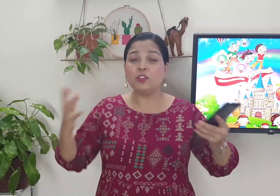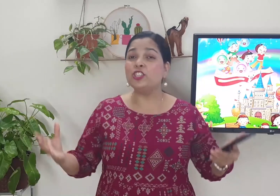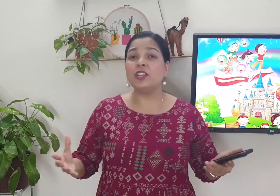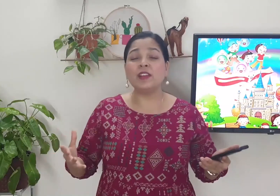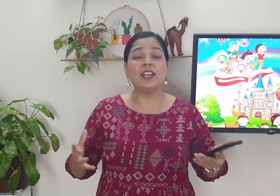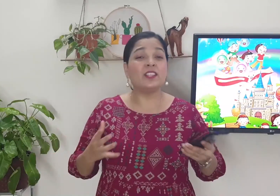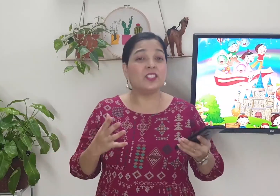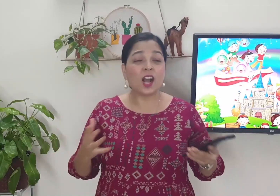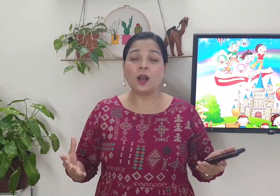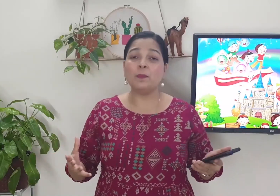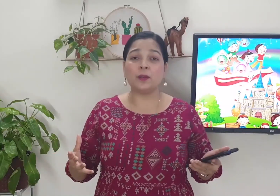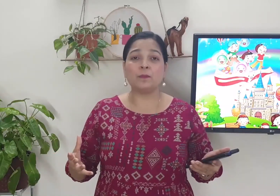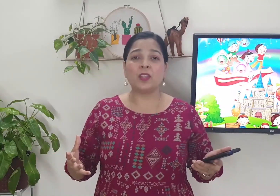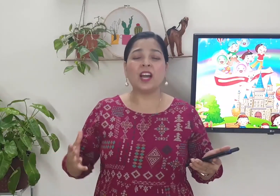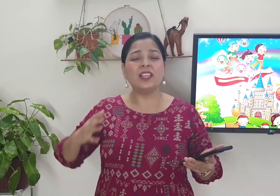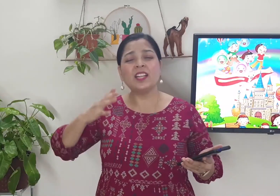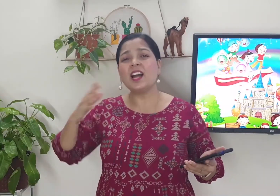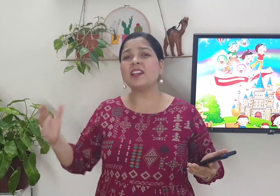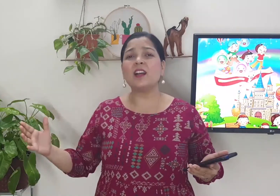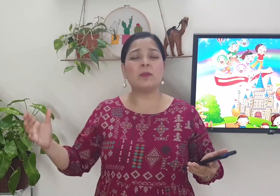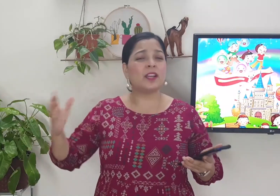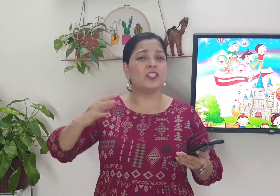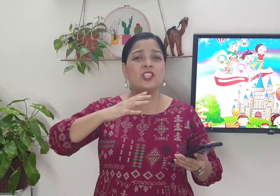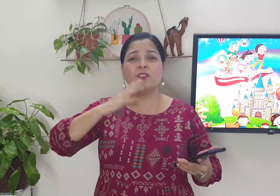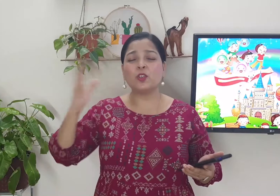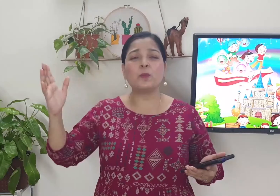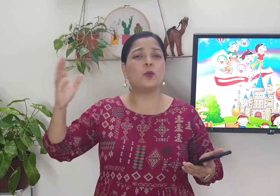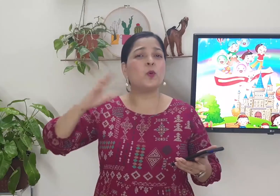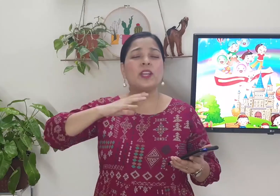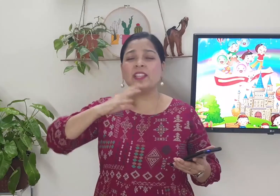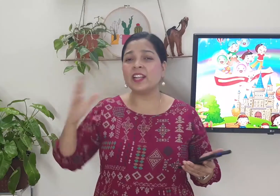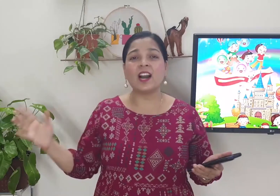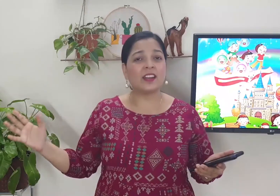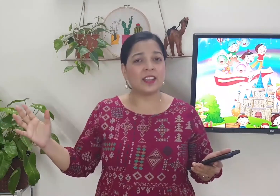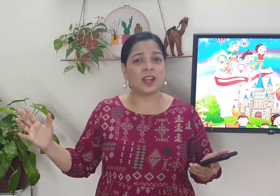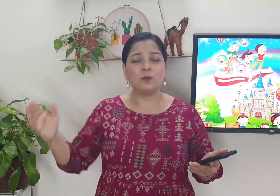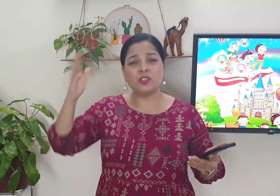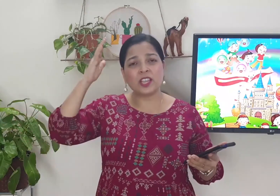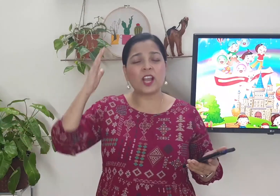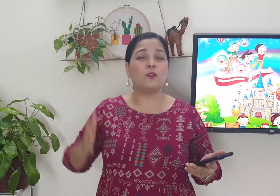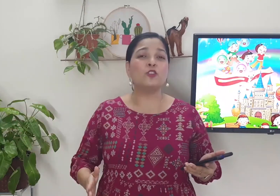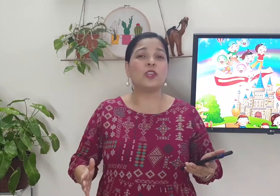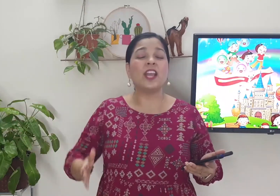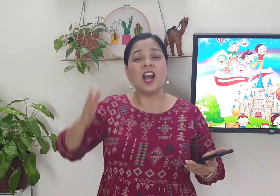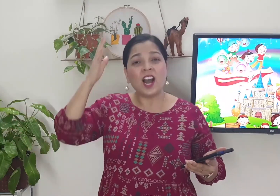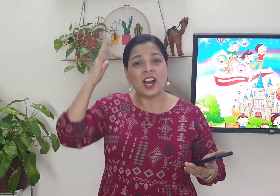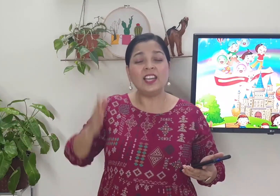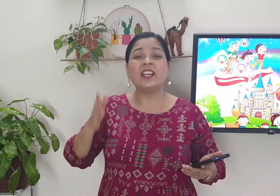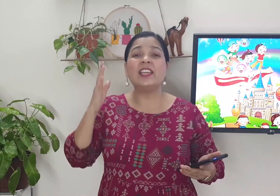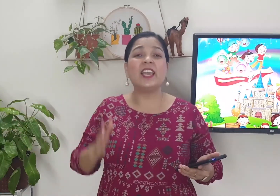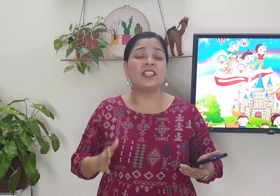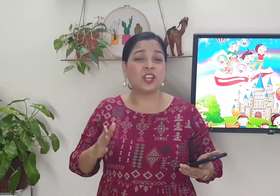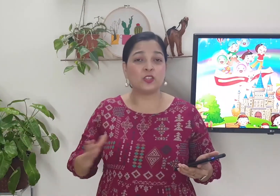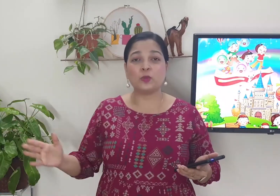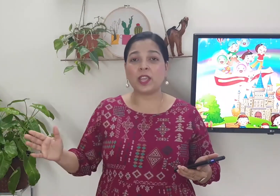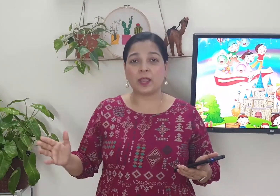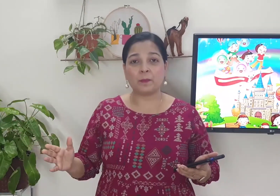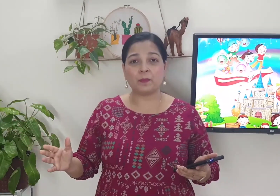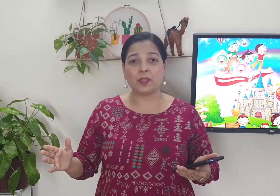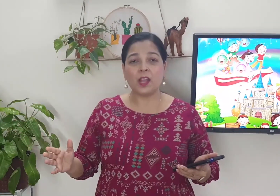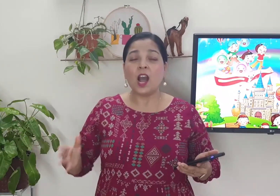हा असा जीवन आहे जिथे अंधकाराचा आपल्यावर अधिकार नसतो. आपण वेगळे केले गेले